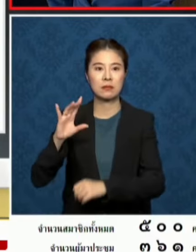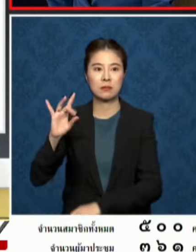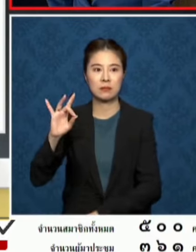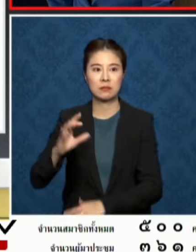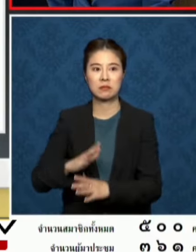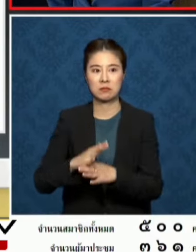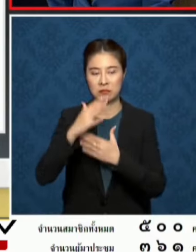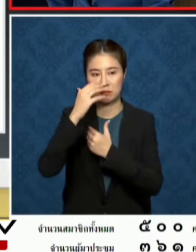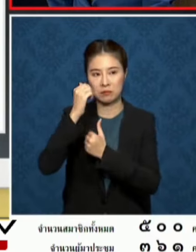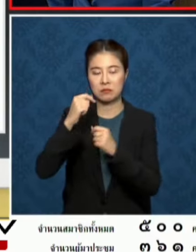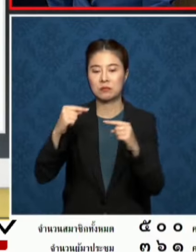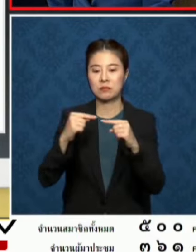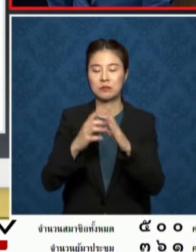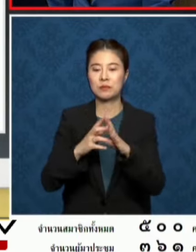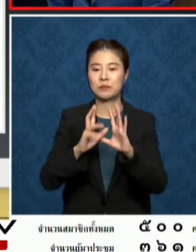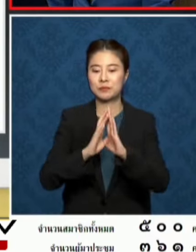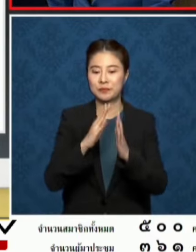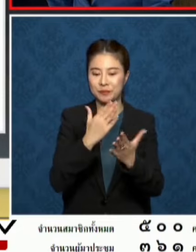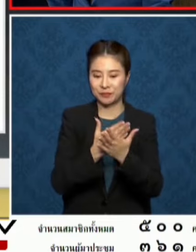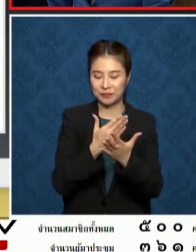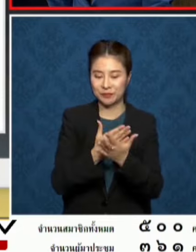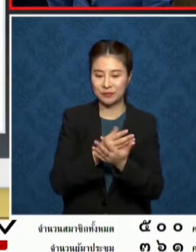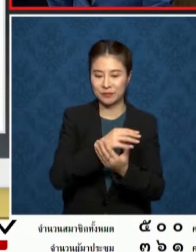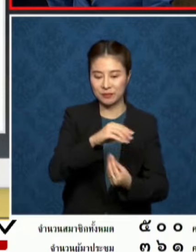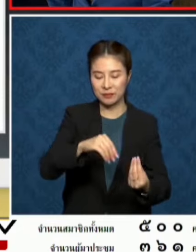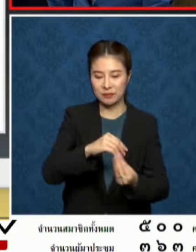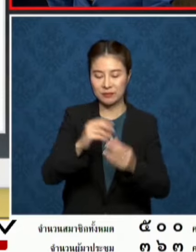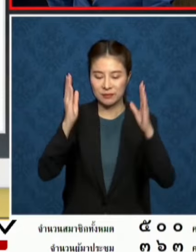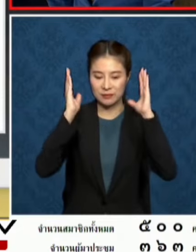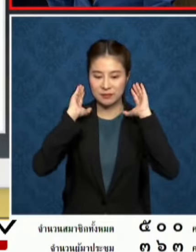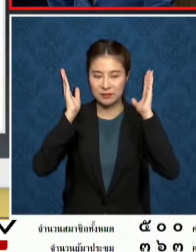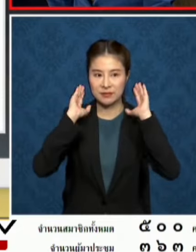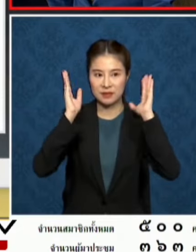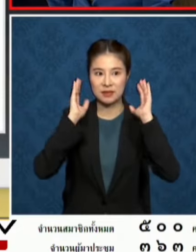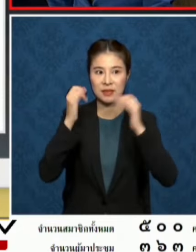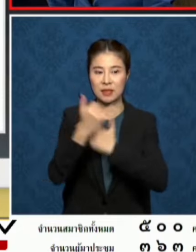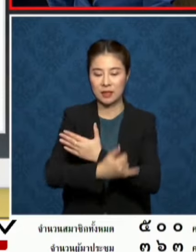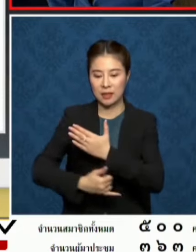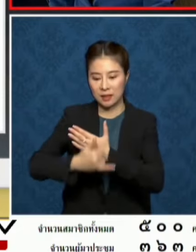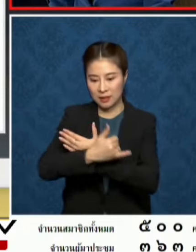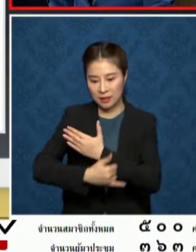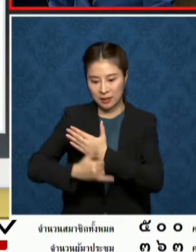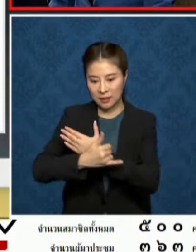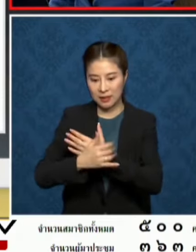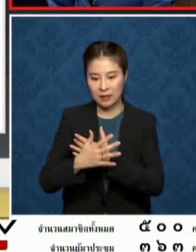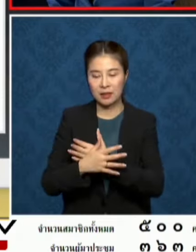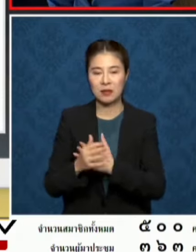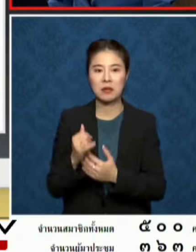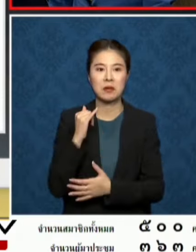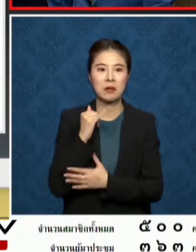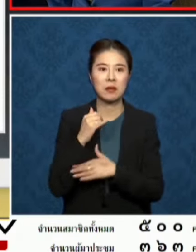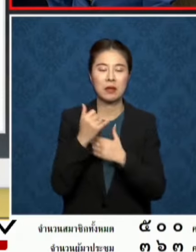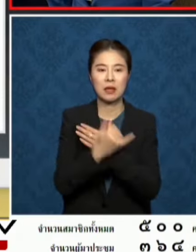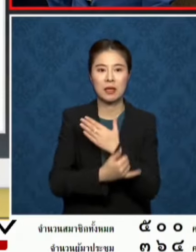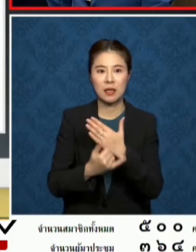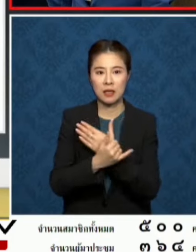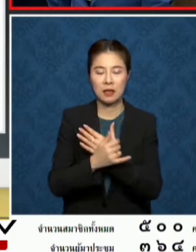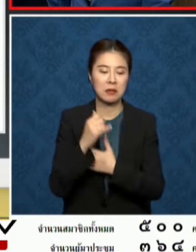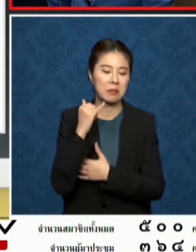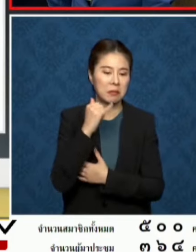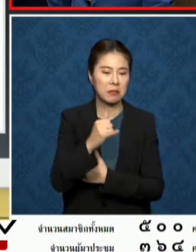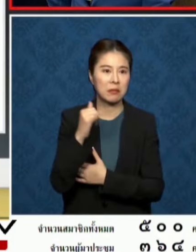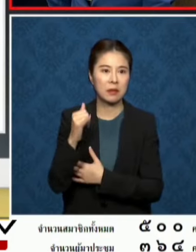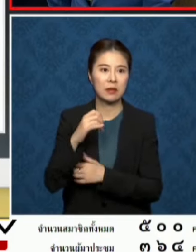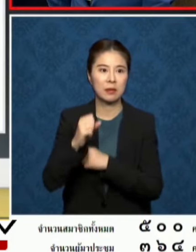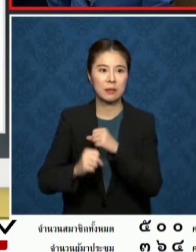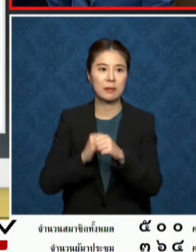น่าสนใจทั้งงบประชาสัมพันธ์ฝึกอบรมและดูงานค่าใช้จ่ายเดินทางต่างประเทศค่ะที่ท่านนายกไปบ่อยๆนะคะบอกว่าปีหน้าให้ตัดนะคะค่